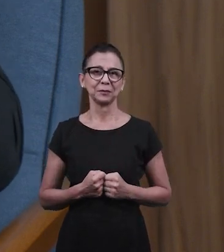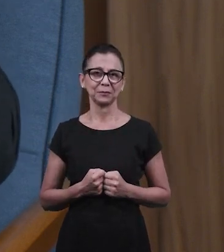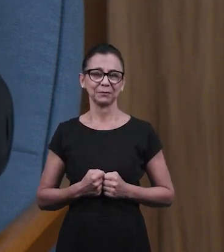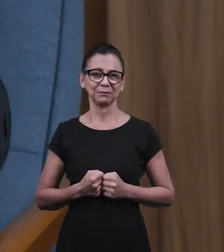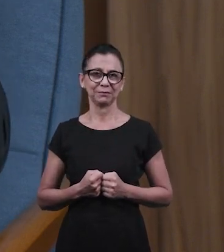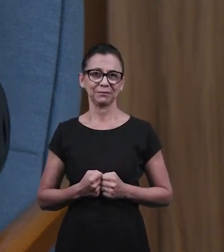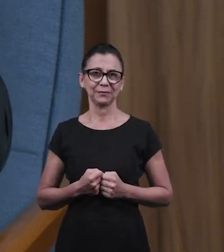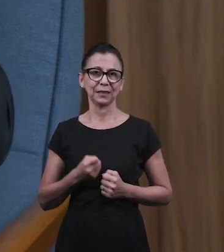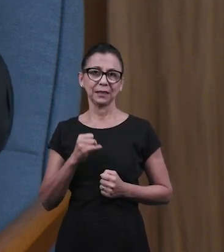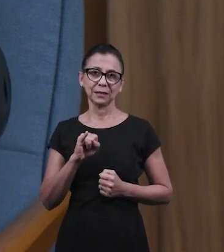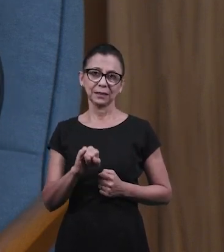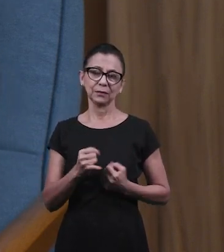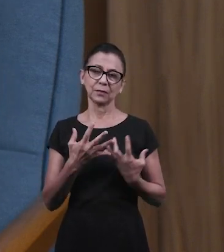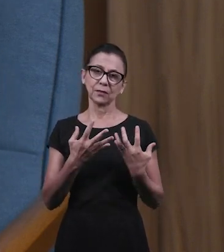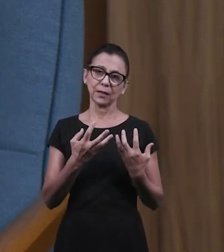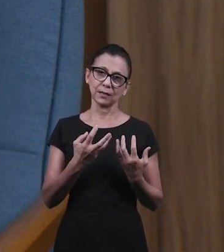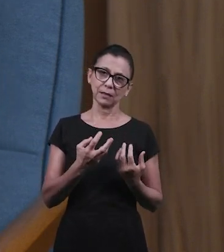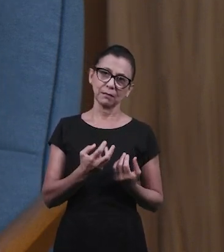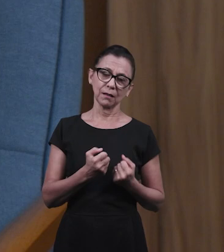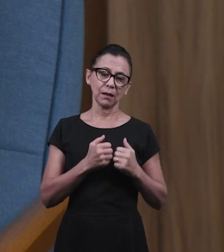qu'elle